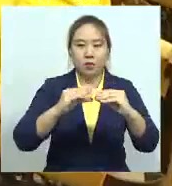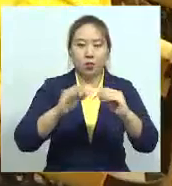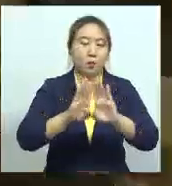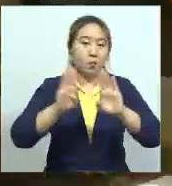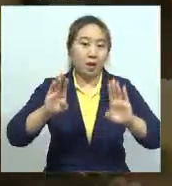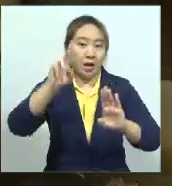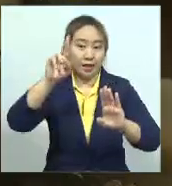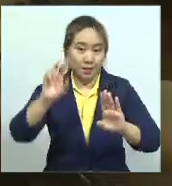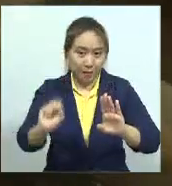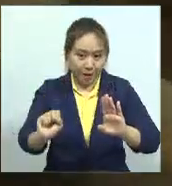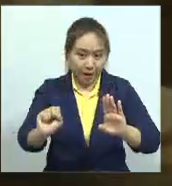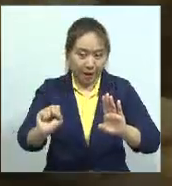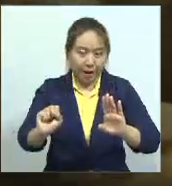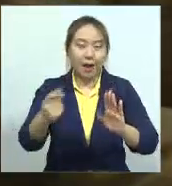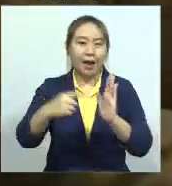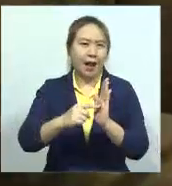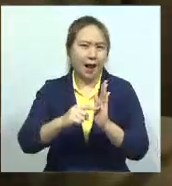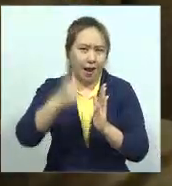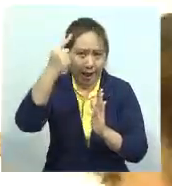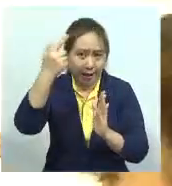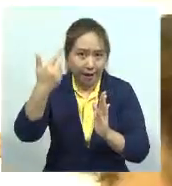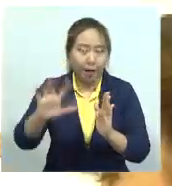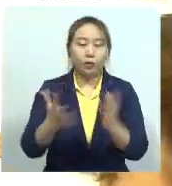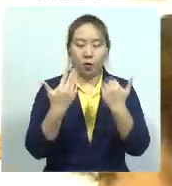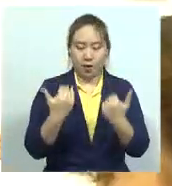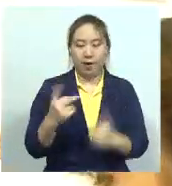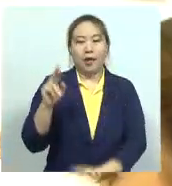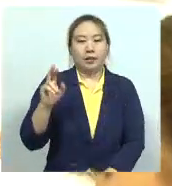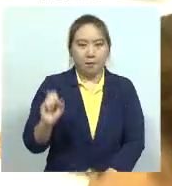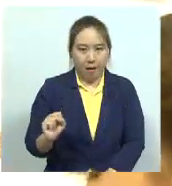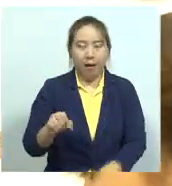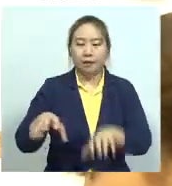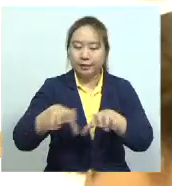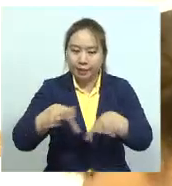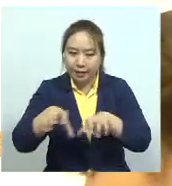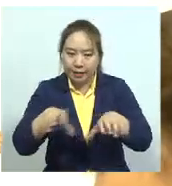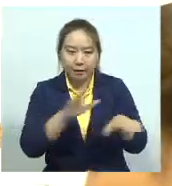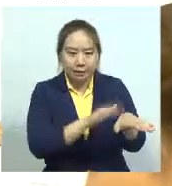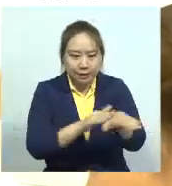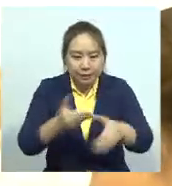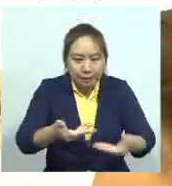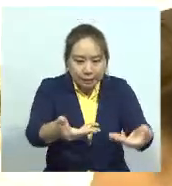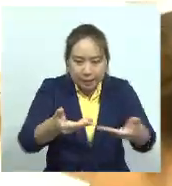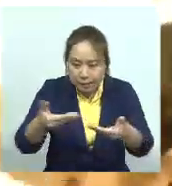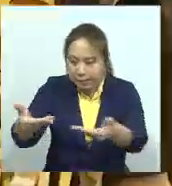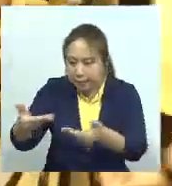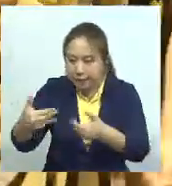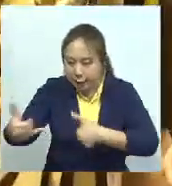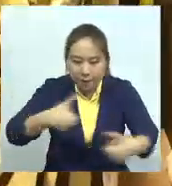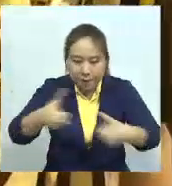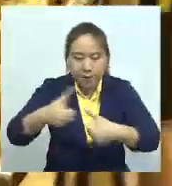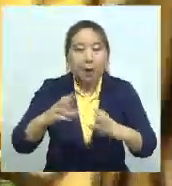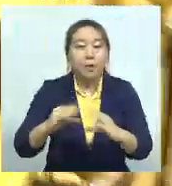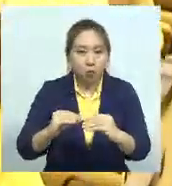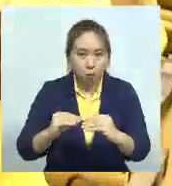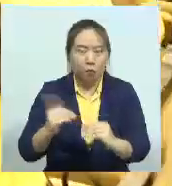รัฐสภาสมัยสามัญครั้งแรกแล้วทางสภาจะดำเนินการเชิญประชุมสภาโดยจะมีพิธีเปิด